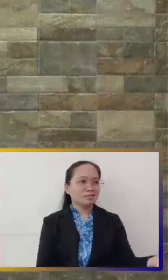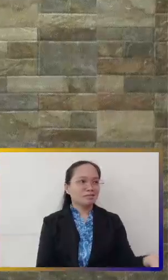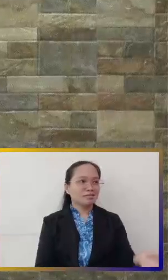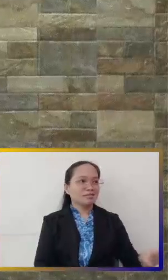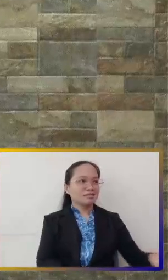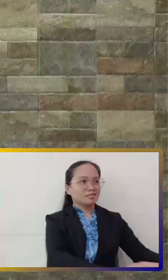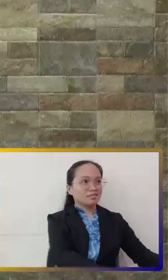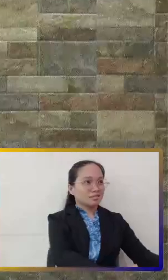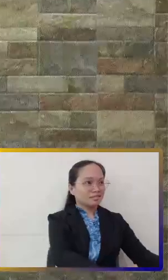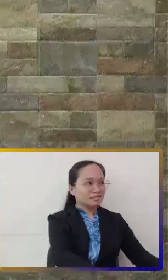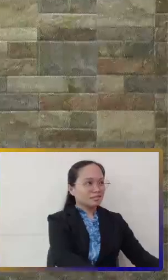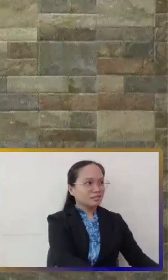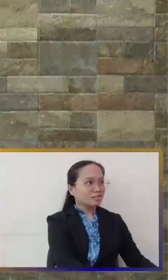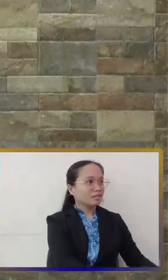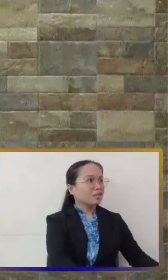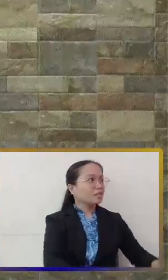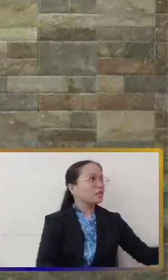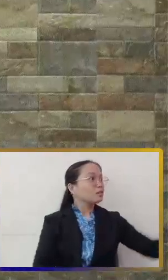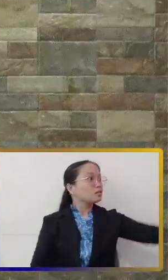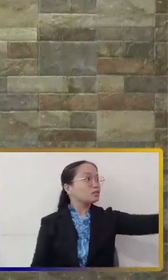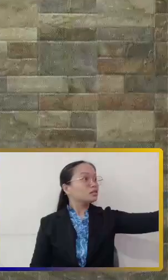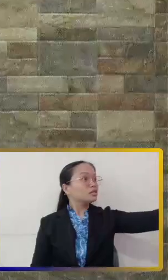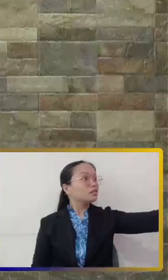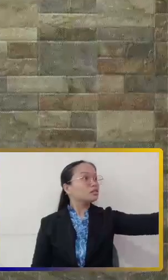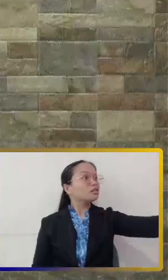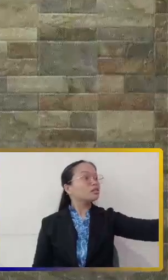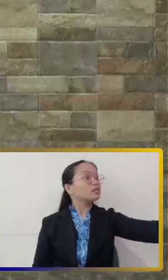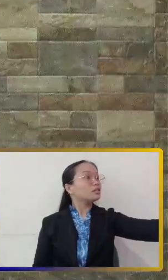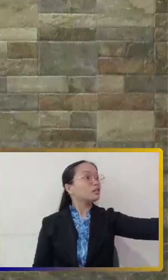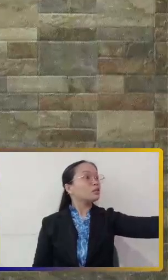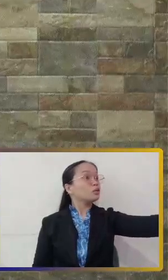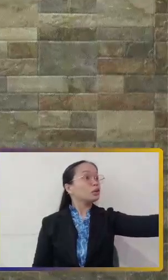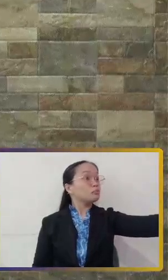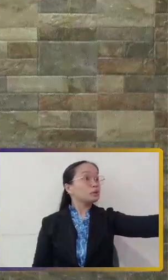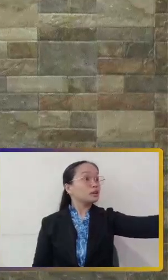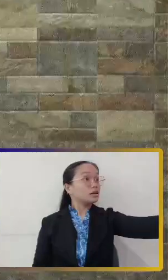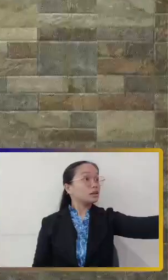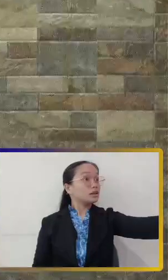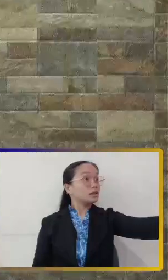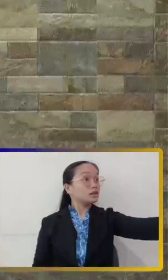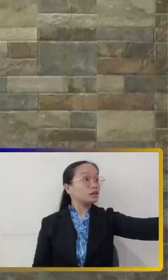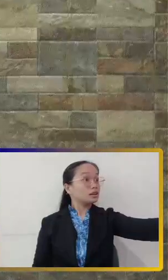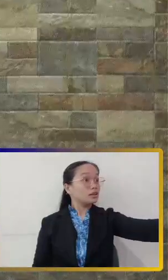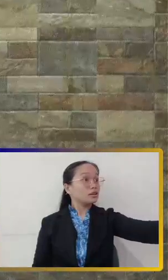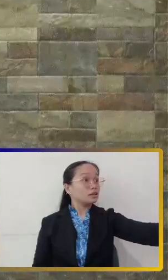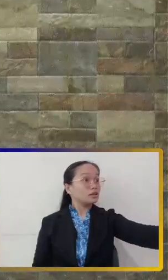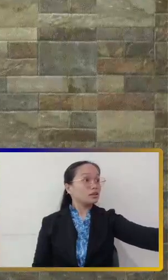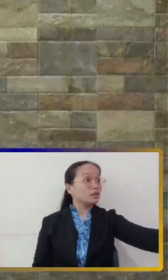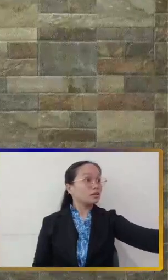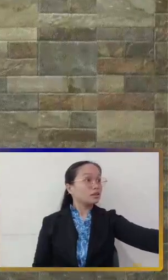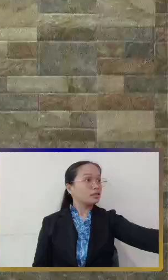ako kababa, kaliit. And brethren, when you worship God, tayo kasi